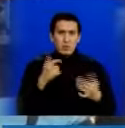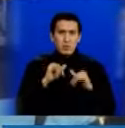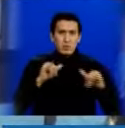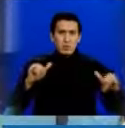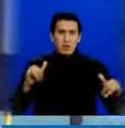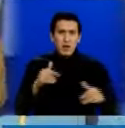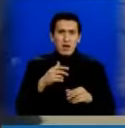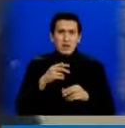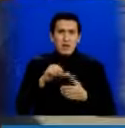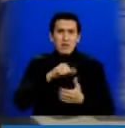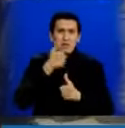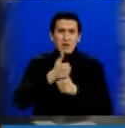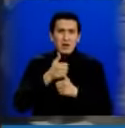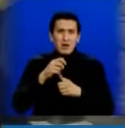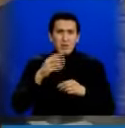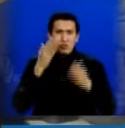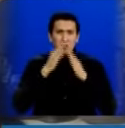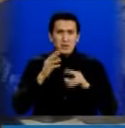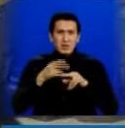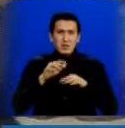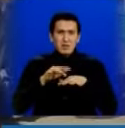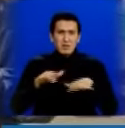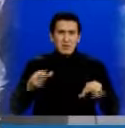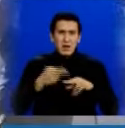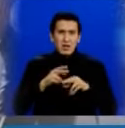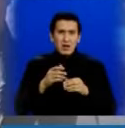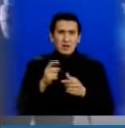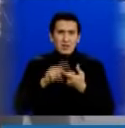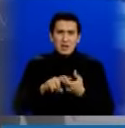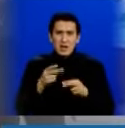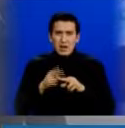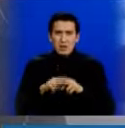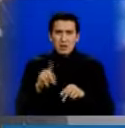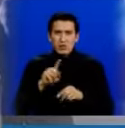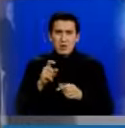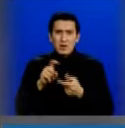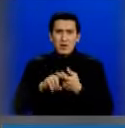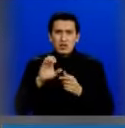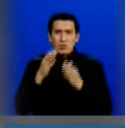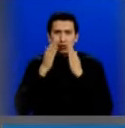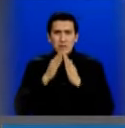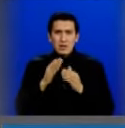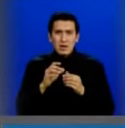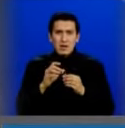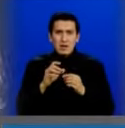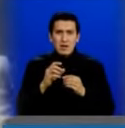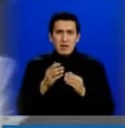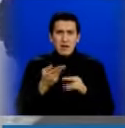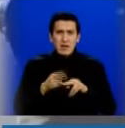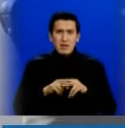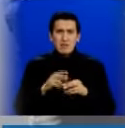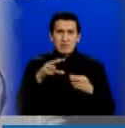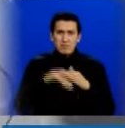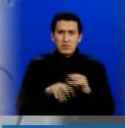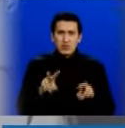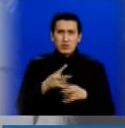Лидер мусульманского сообщества штата Калифорния попросил не связывать произошедшее с мусульманской религией. А президент Барак Обама